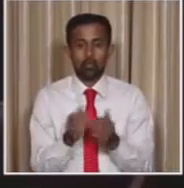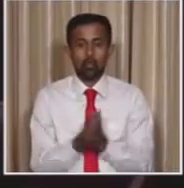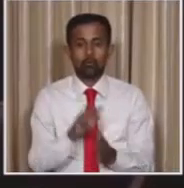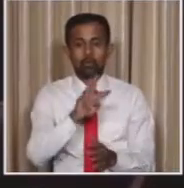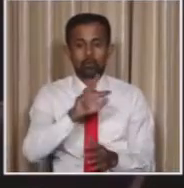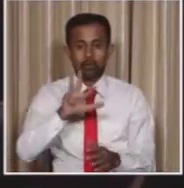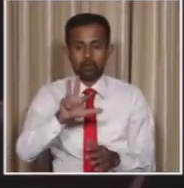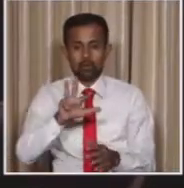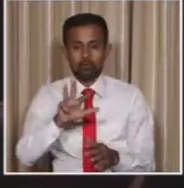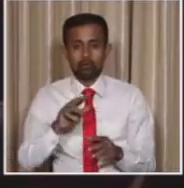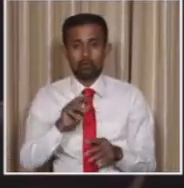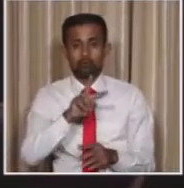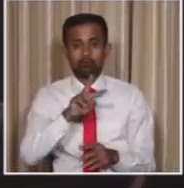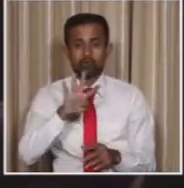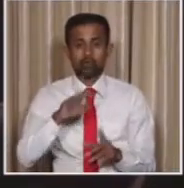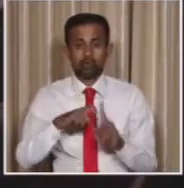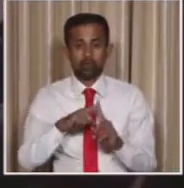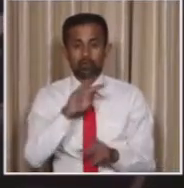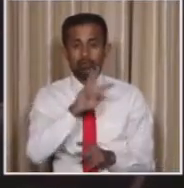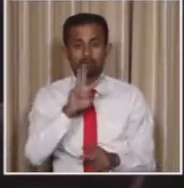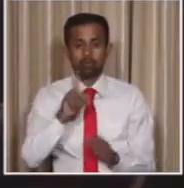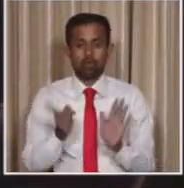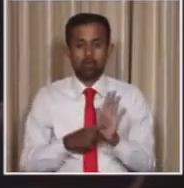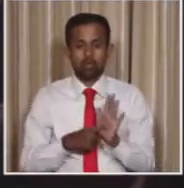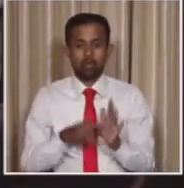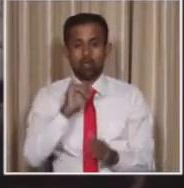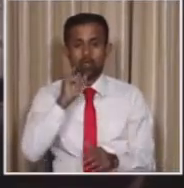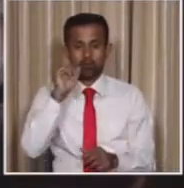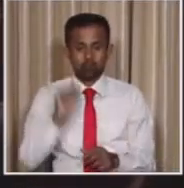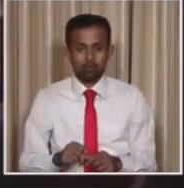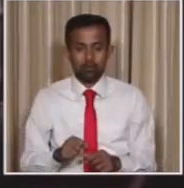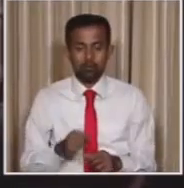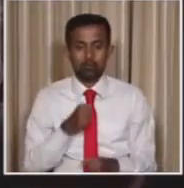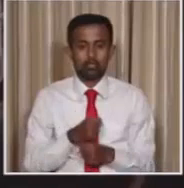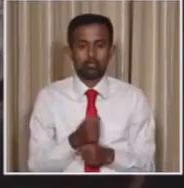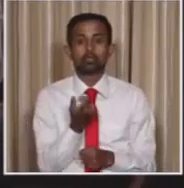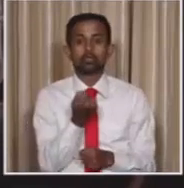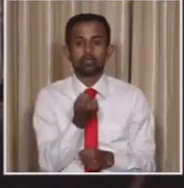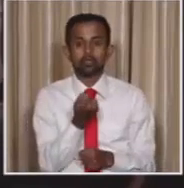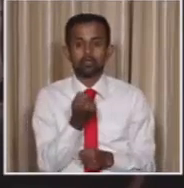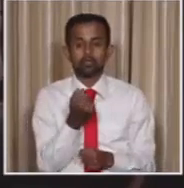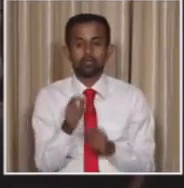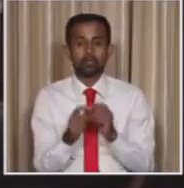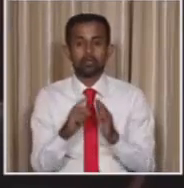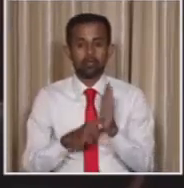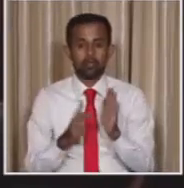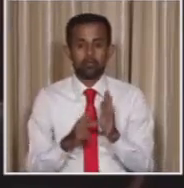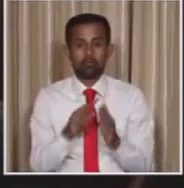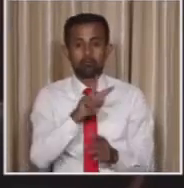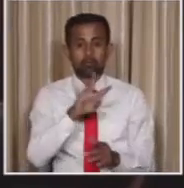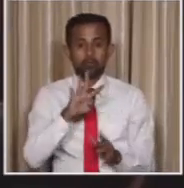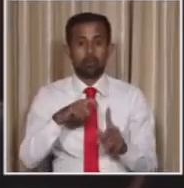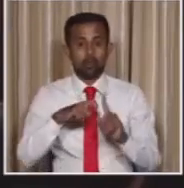දෙනා 24 කෝටි 33 ලක්ෂ 60,000ක් මේ ආණ්ඩුවේ සල්ලි ජනතා හිමිට 24